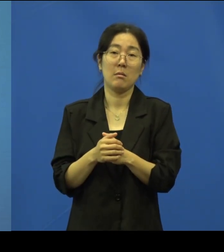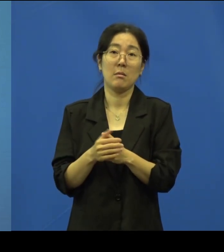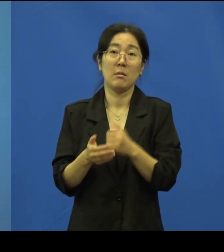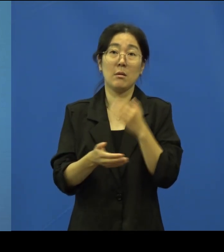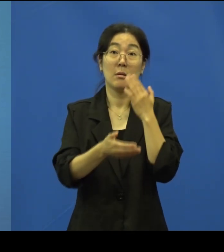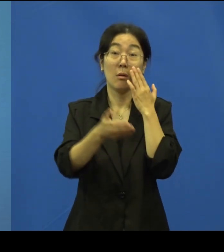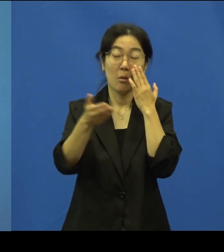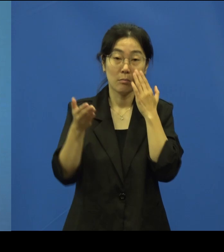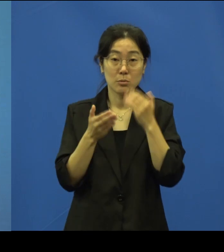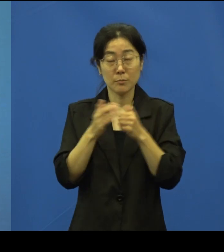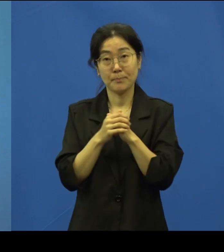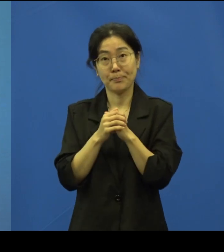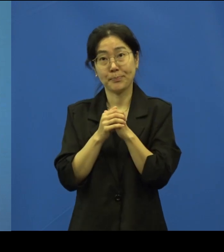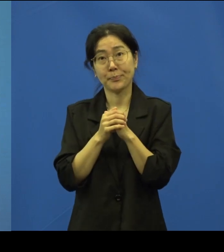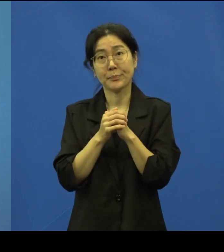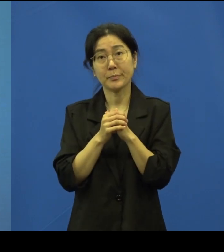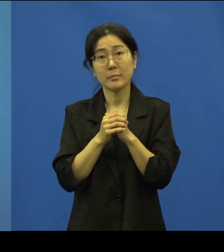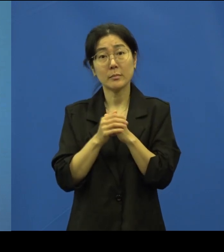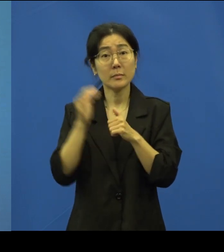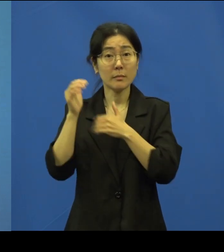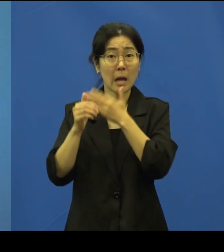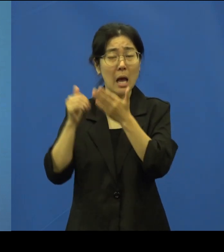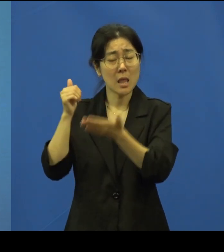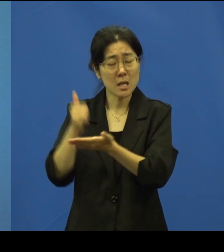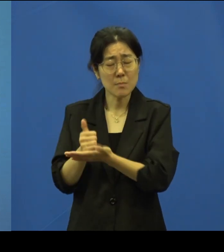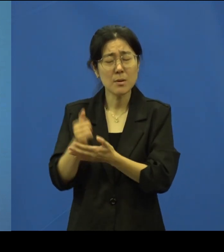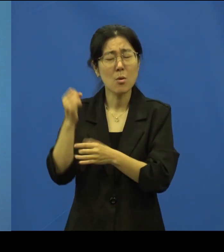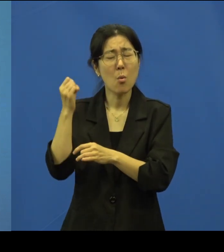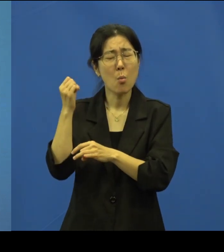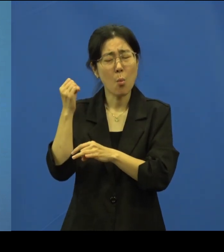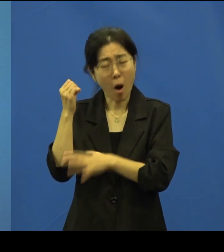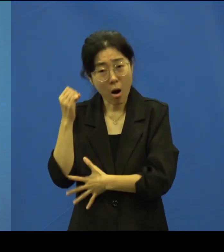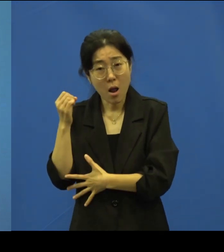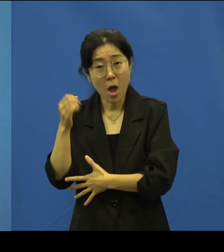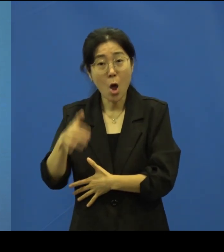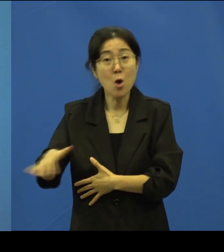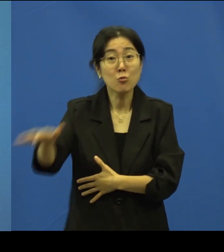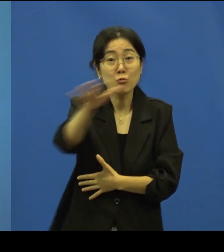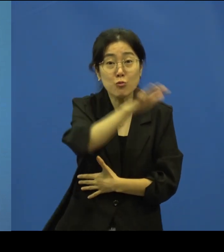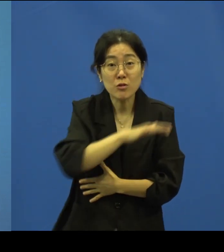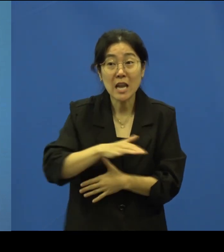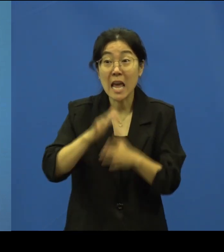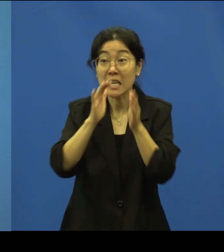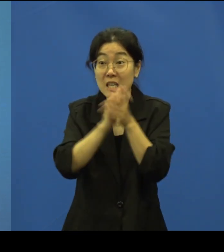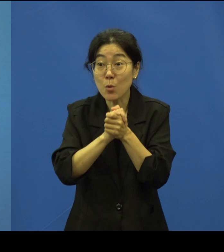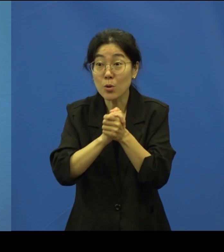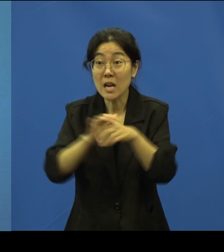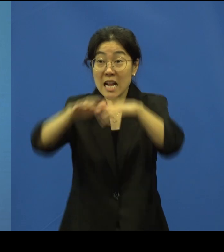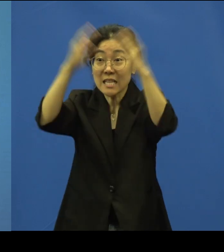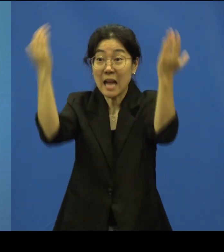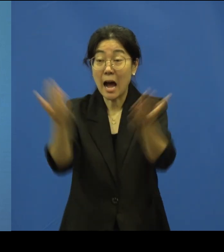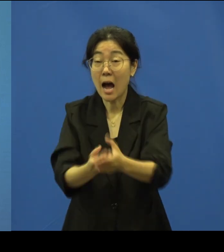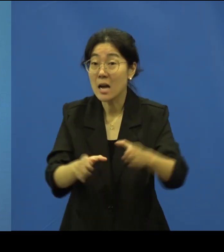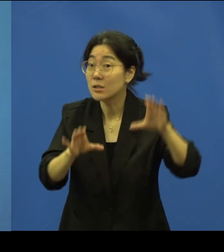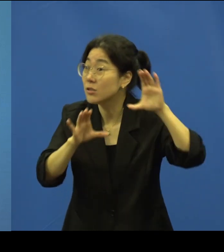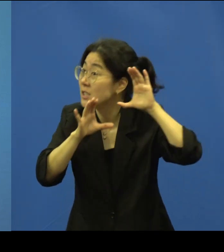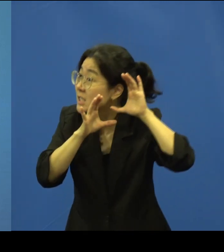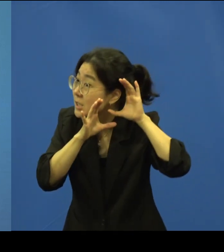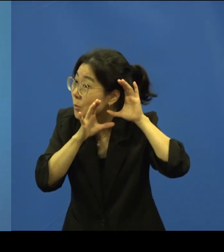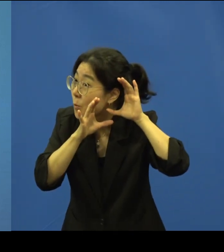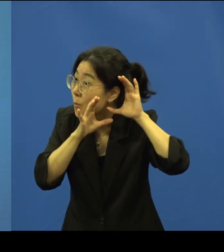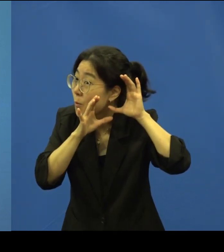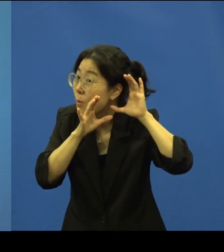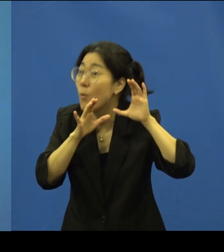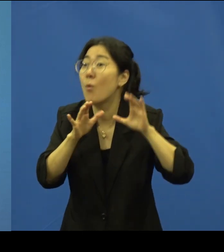이게 우리의 얘기인 거예요. 뭐냐면 하나님은 원래 우리의 기도를 다 그렇게 들어주시는 분이시거든요. 그런데 우리가 기도